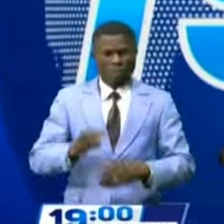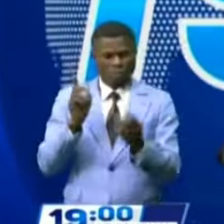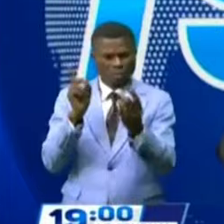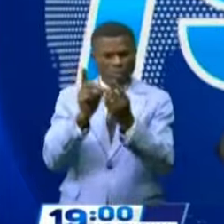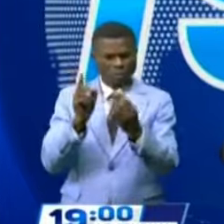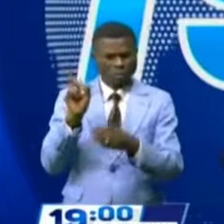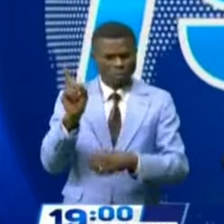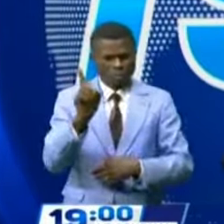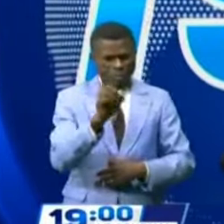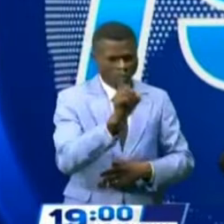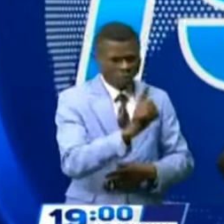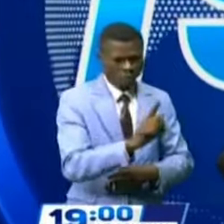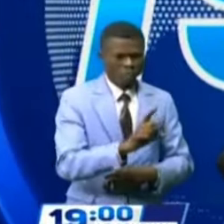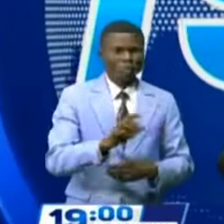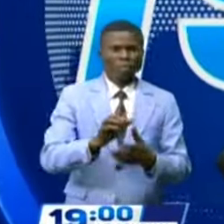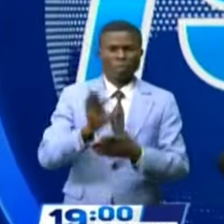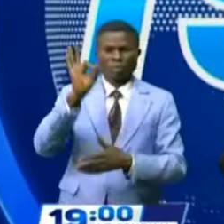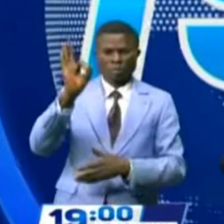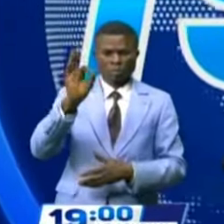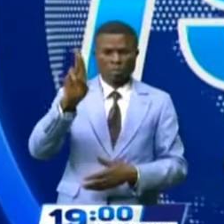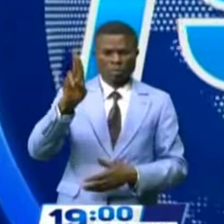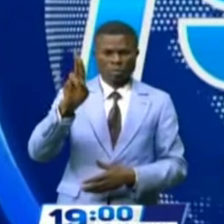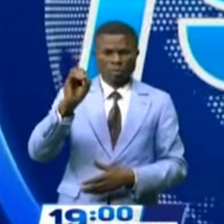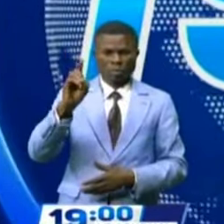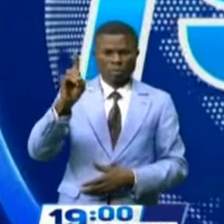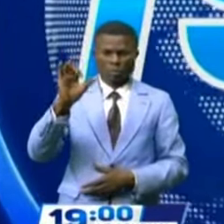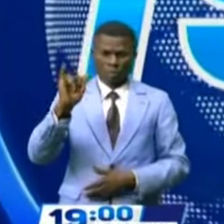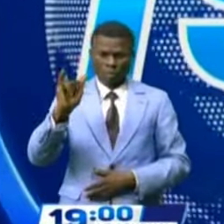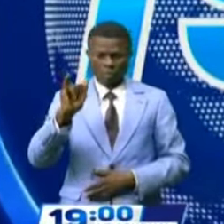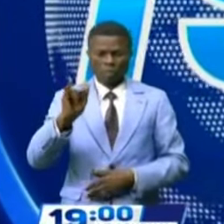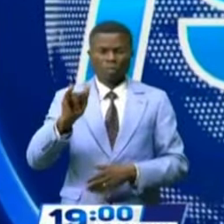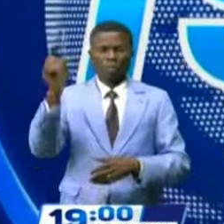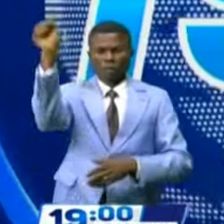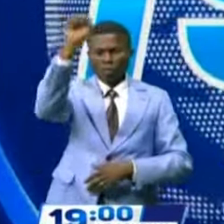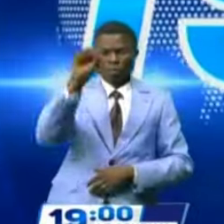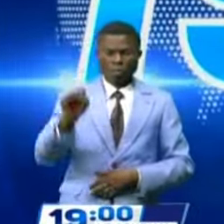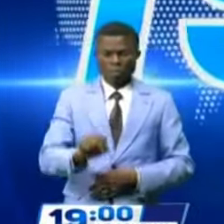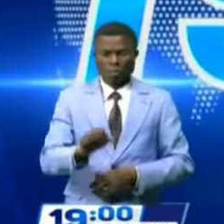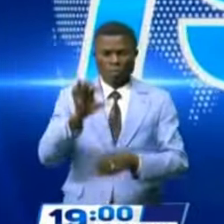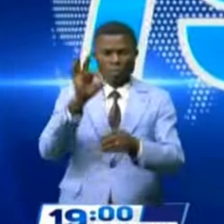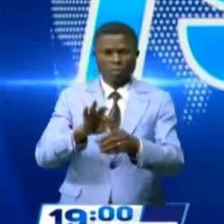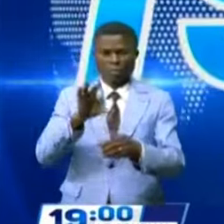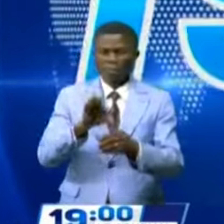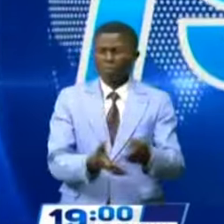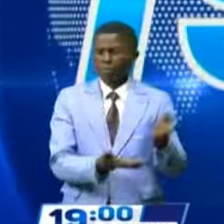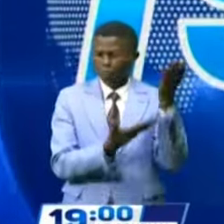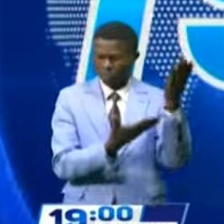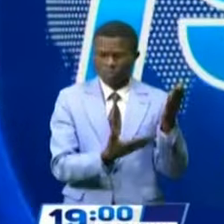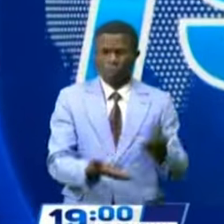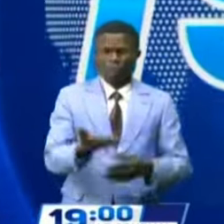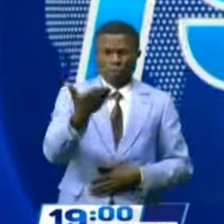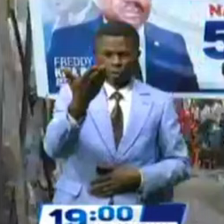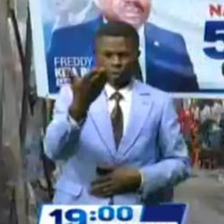Tshilombo. Freddy Kita était à Selembao pour sensibiliser à un vote utile. Cédric